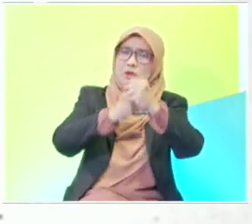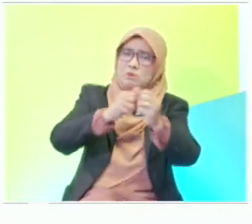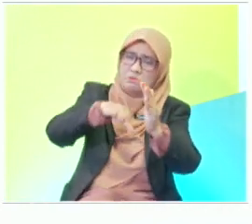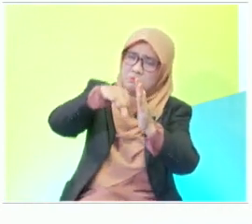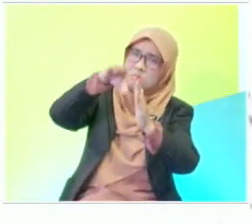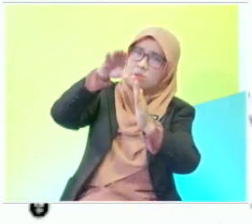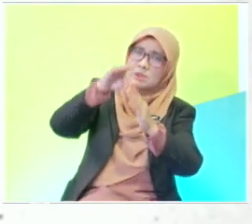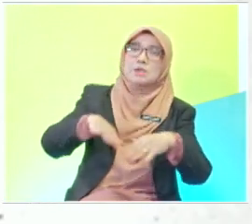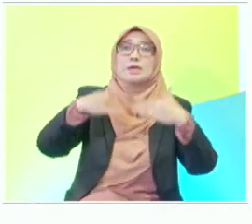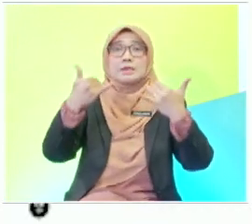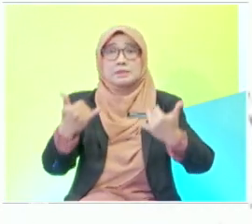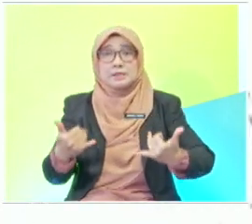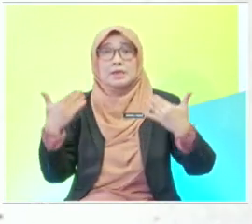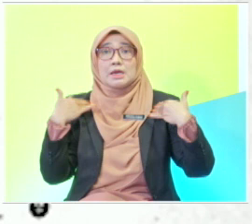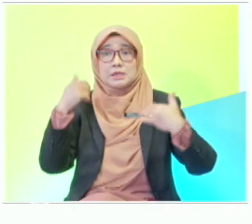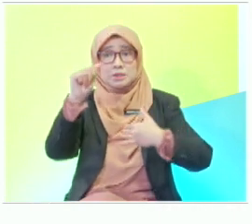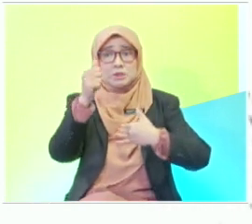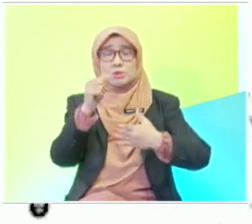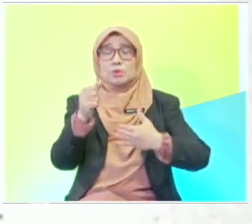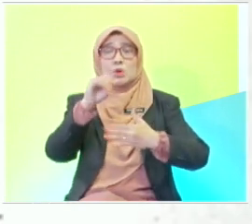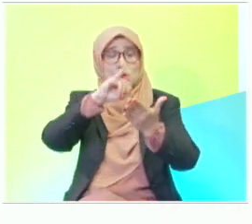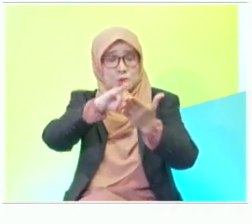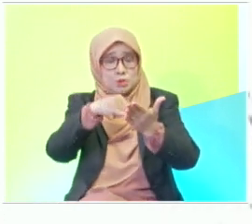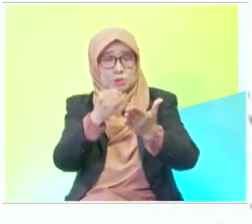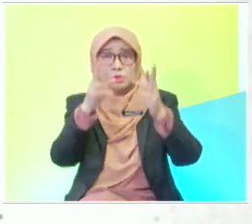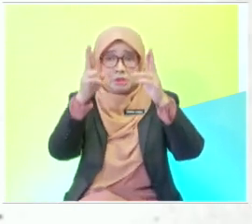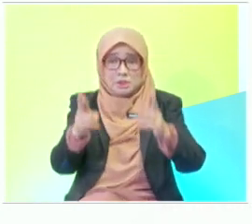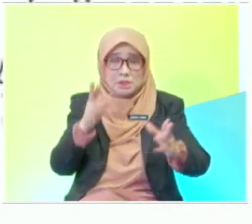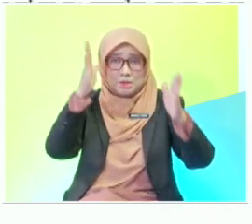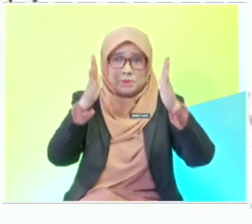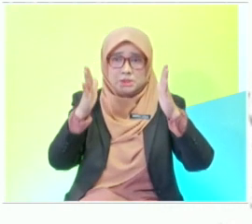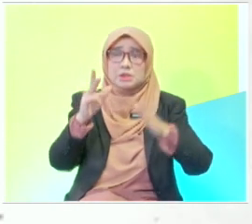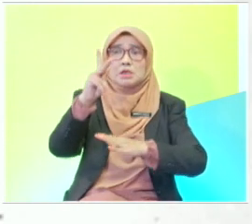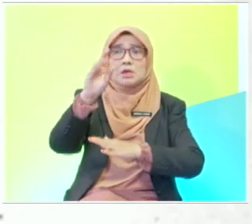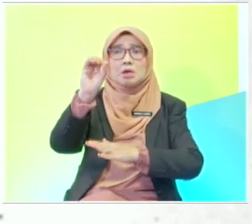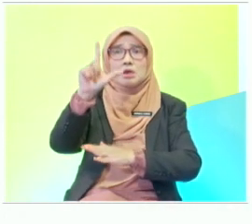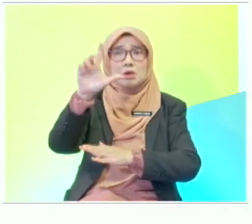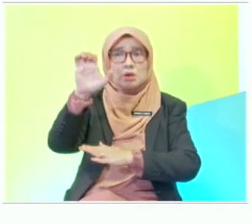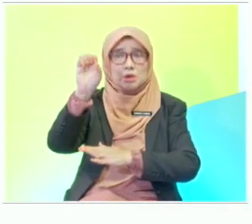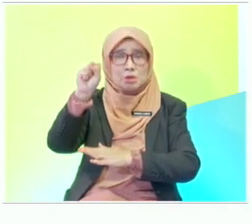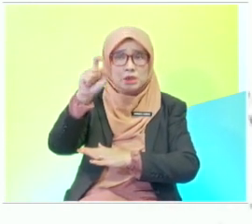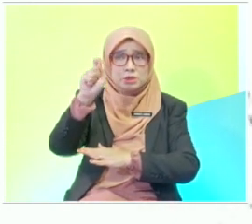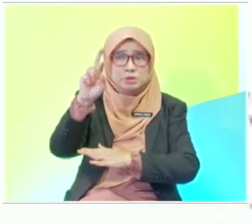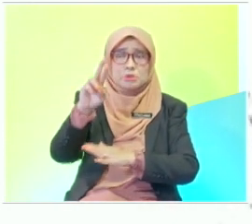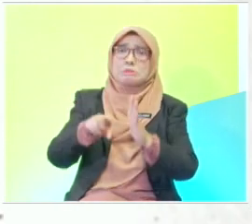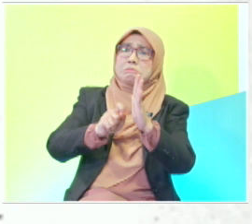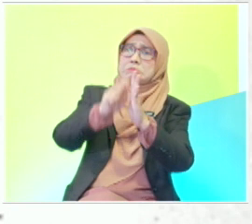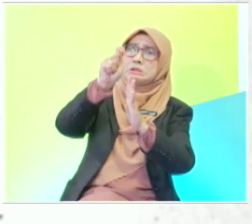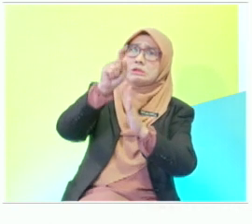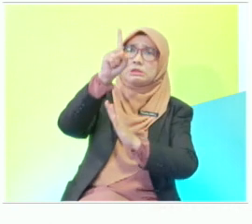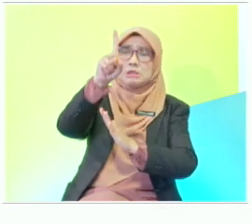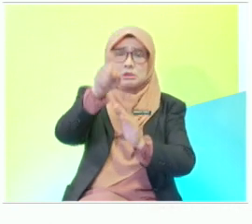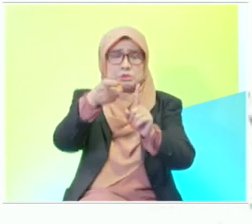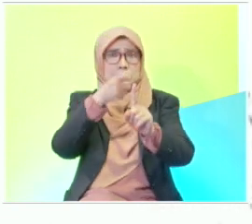Kini, kita mempunyai 10 juta rakyat Malaysia yang mempunyai paras kolesterol yang tidak sihat. 1 daripada 5 orang menghidap